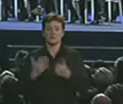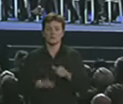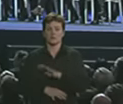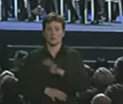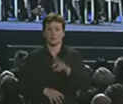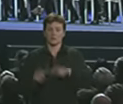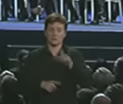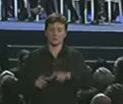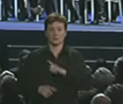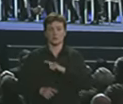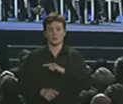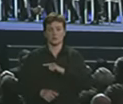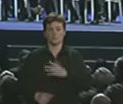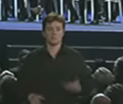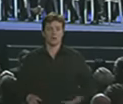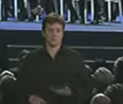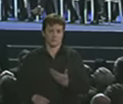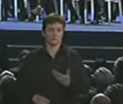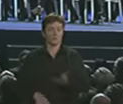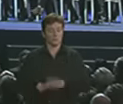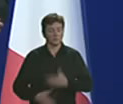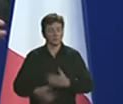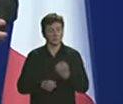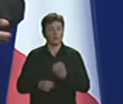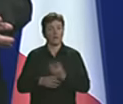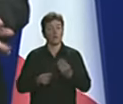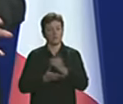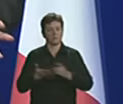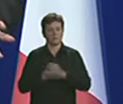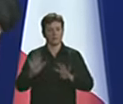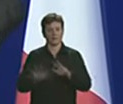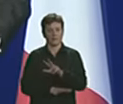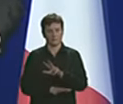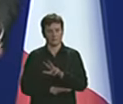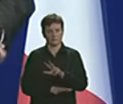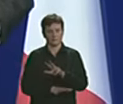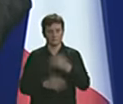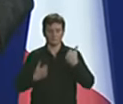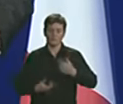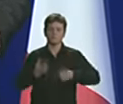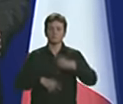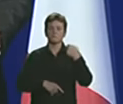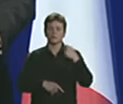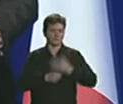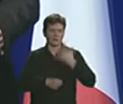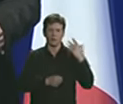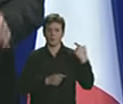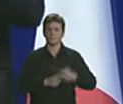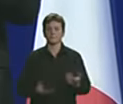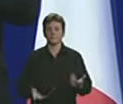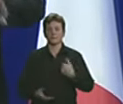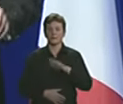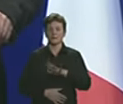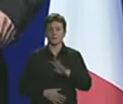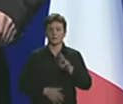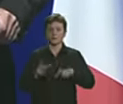1644 fonctionnaires de police blessés en Seine-Saint-Denis. Depuis que je suis président de la République,